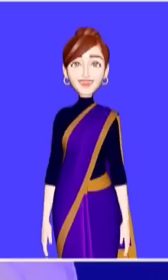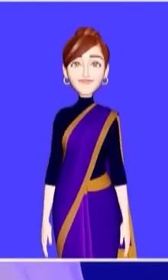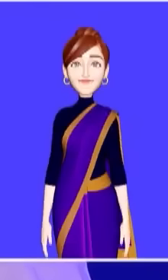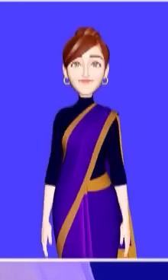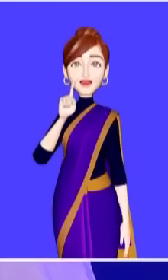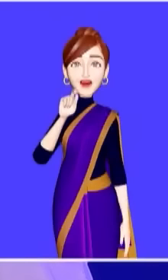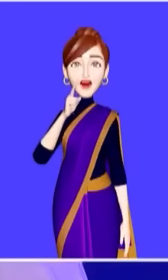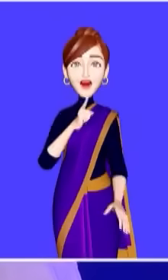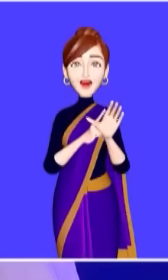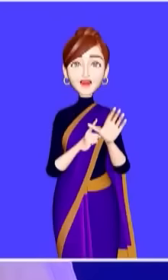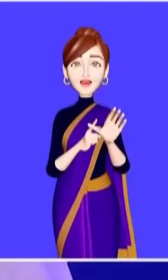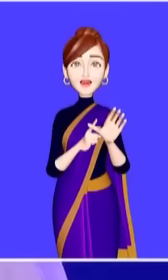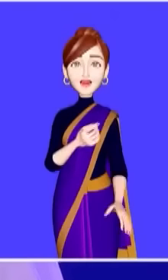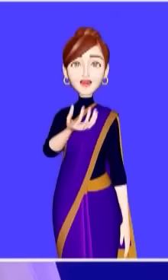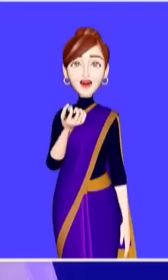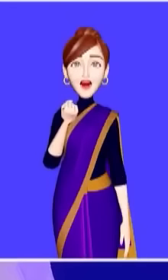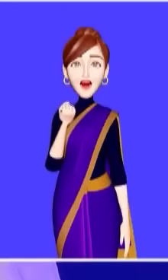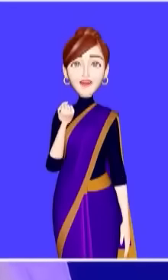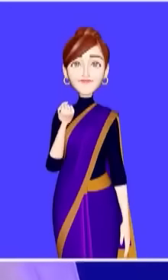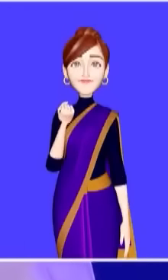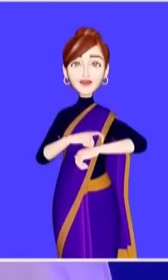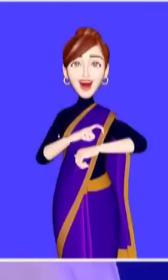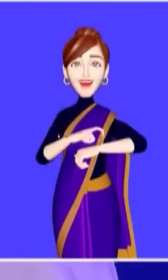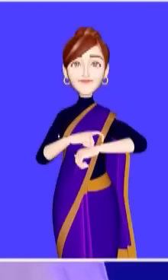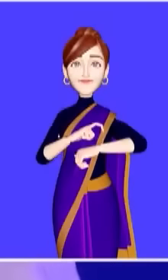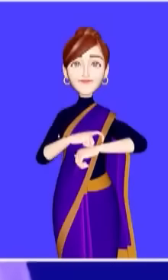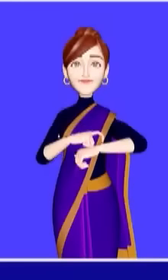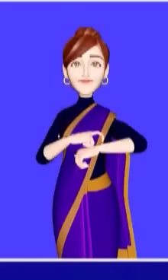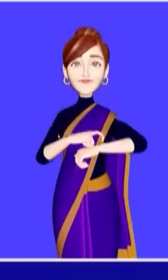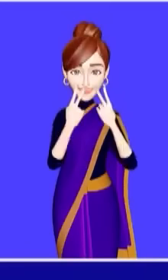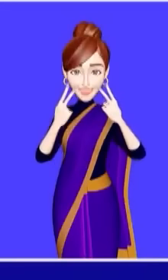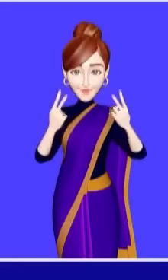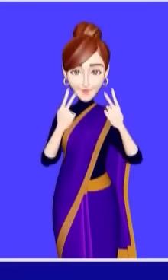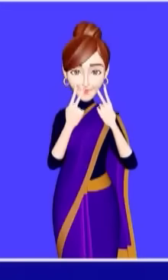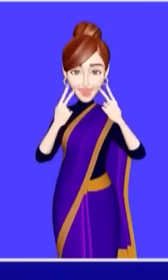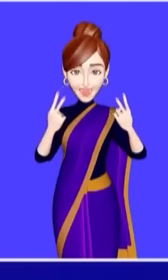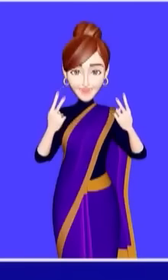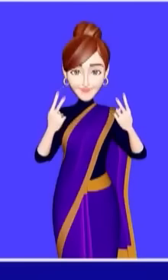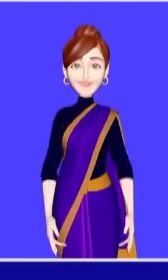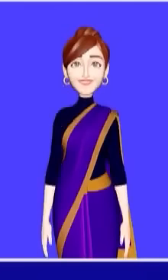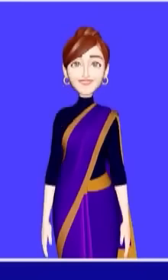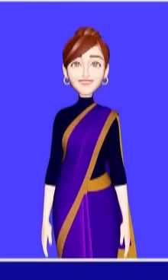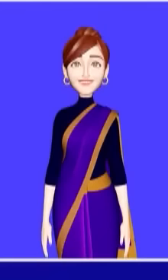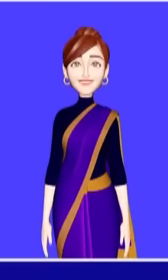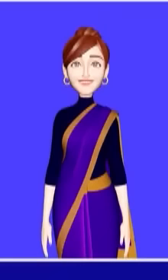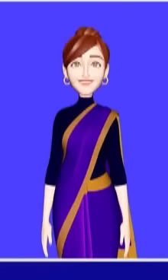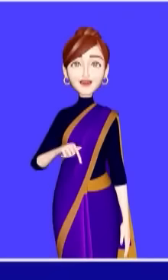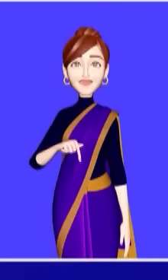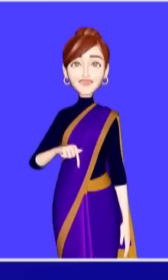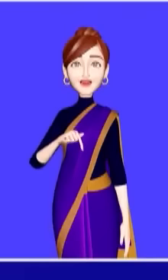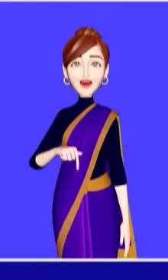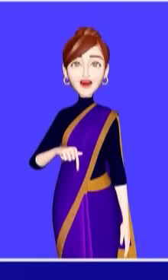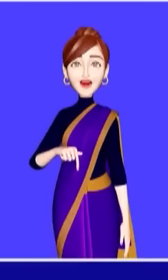लर्निंग मशीन तक का सफर तेज भी है, गहरा भी है, व्यापक भी